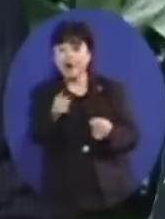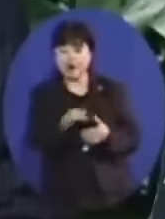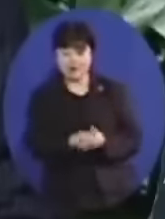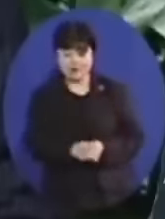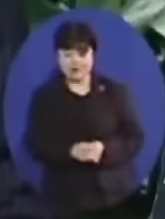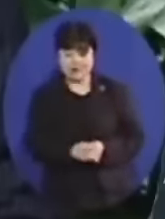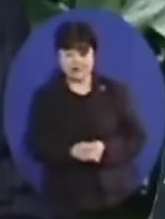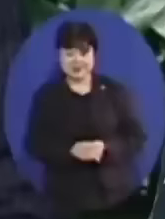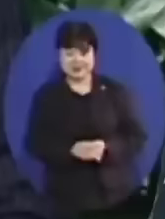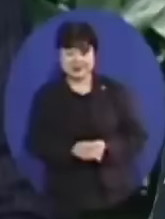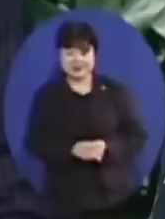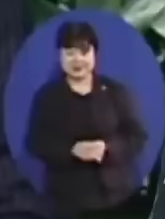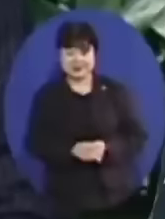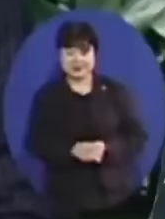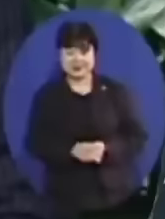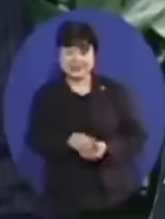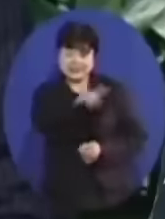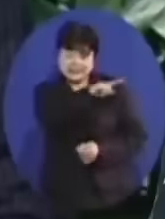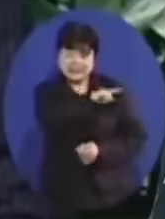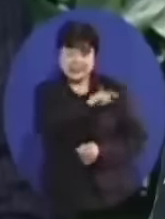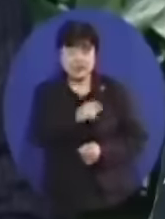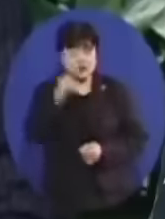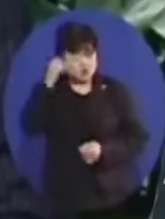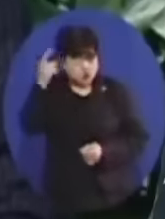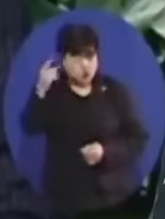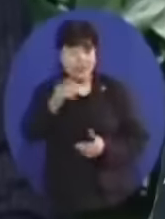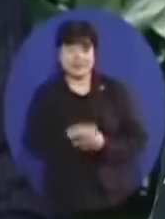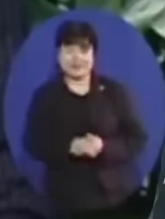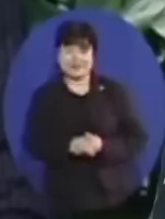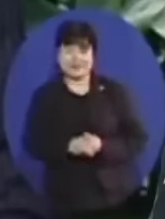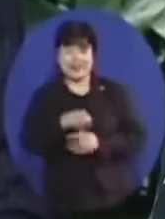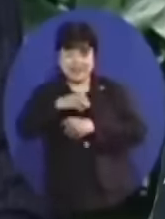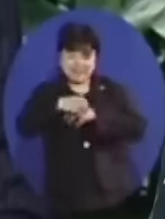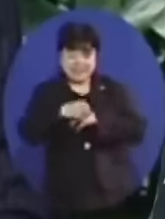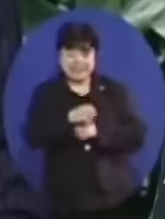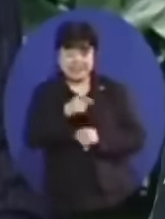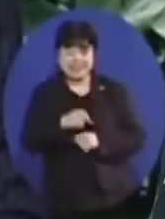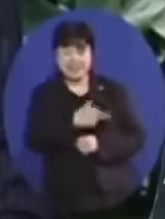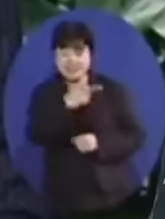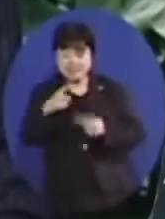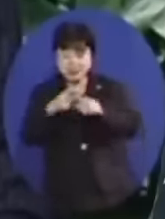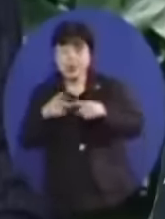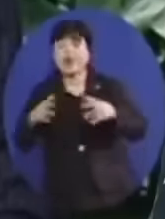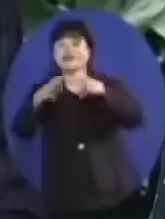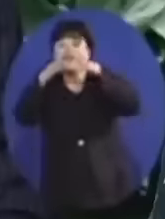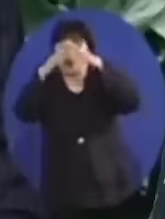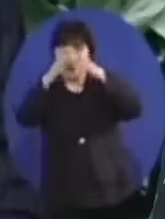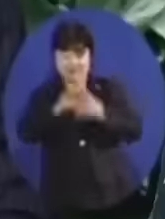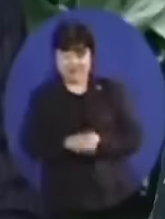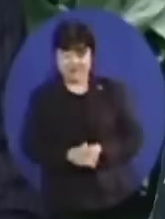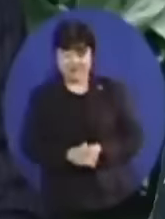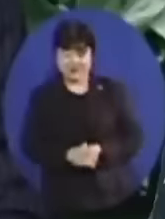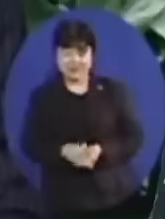첫 번째 소원은 가장 우수한 세계 최고의 교회를 세우겠다는 것입니다.